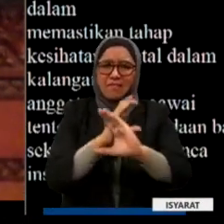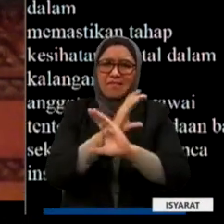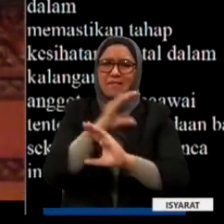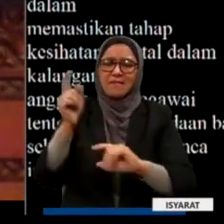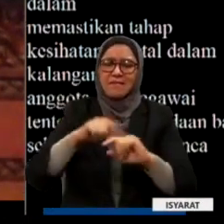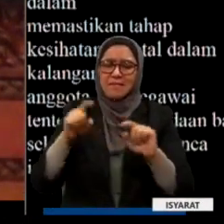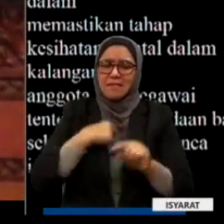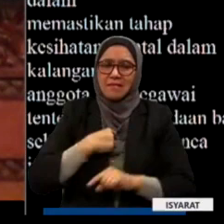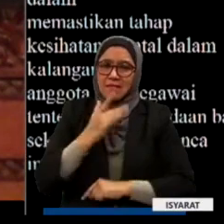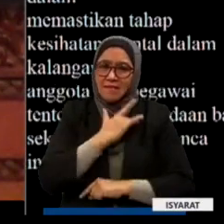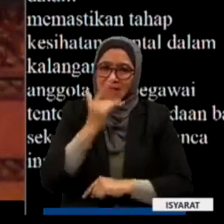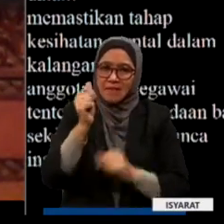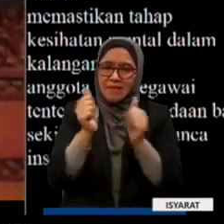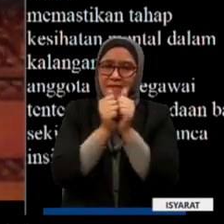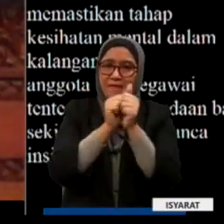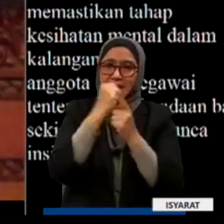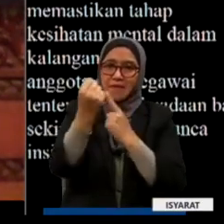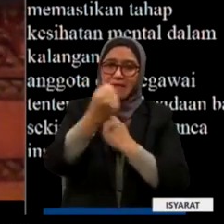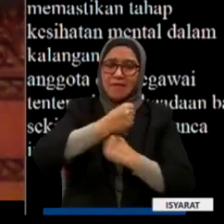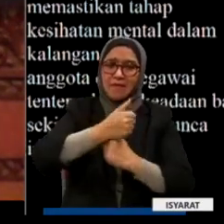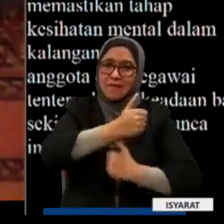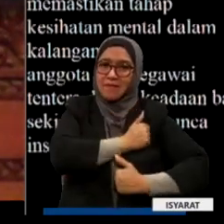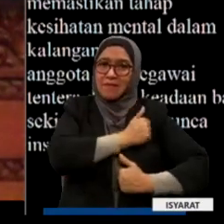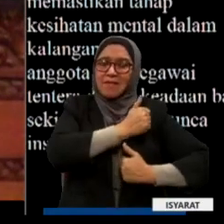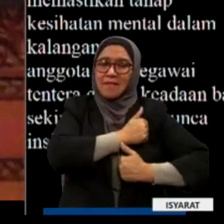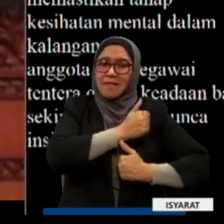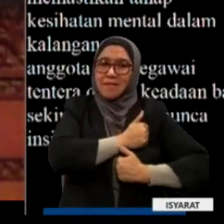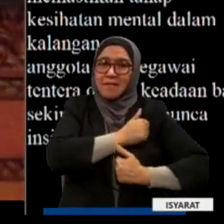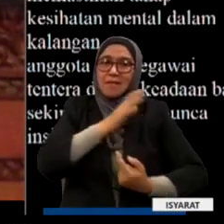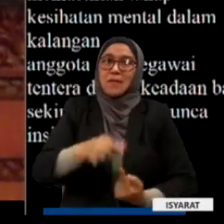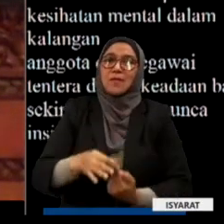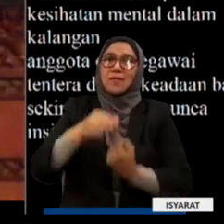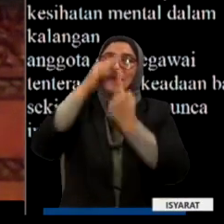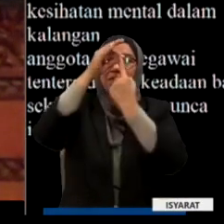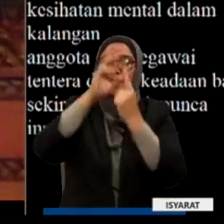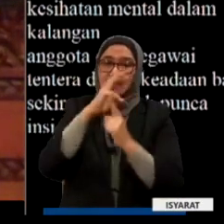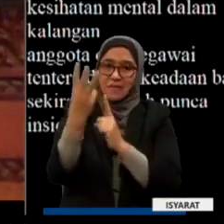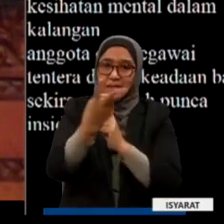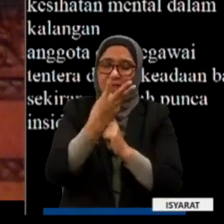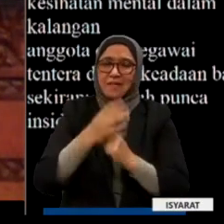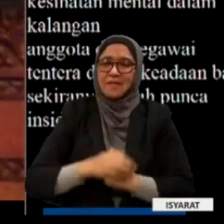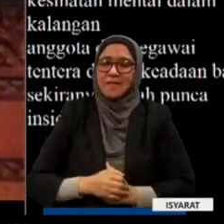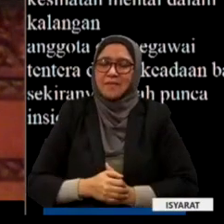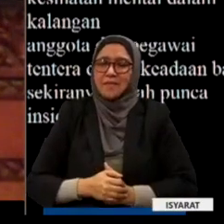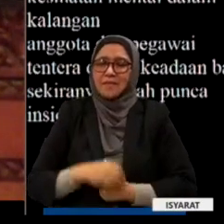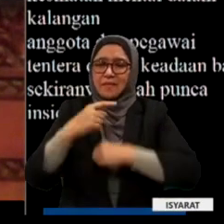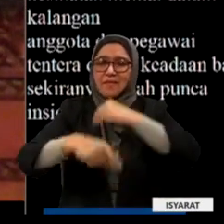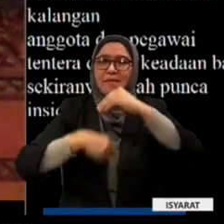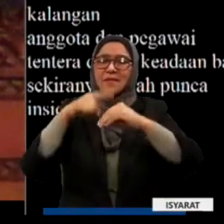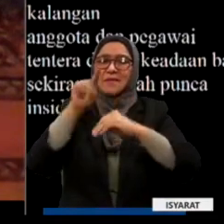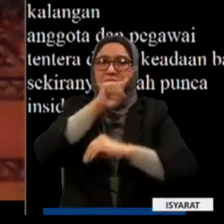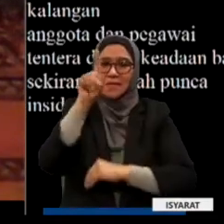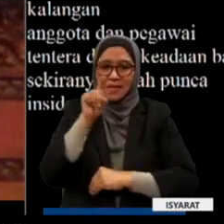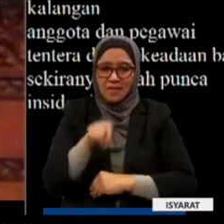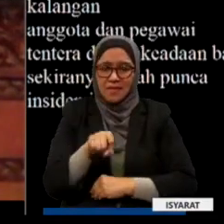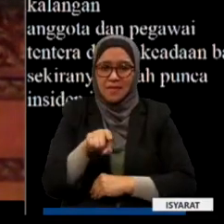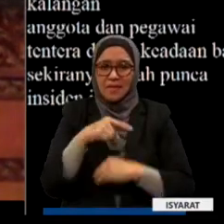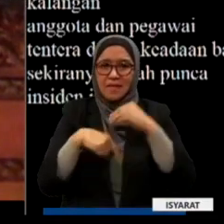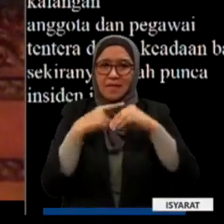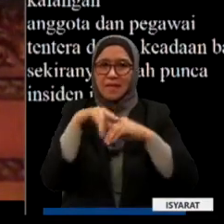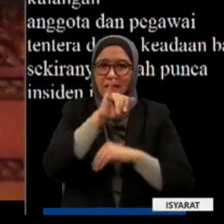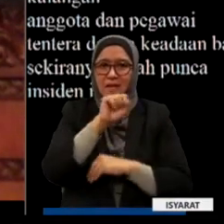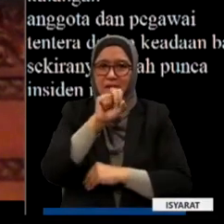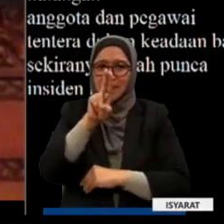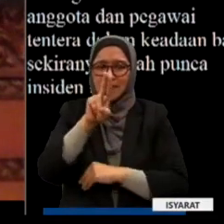dengan anggota tentera ususnya A dalam hal kebajikan mengenai eh mengenai seolah beliau mengenai